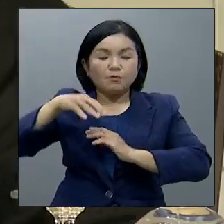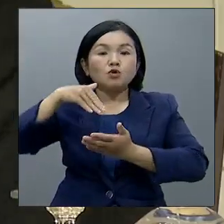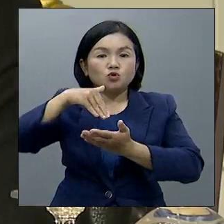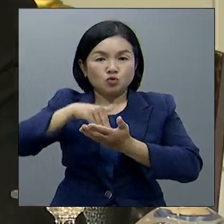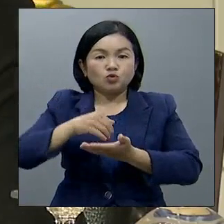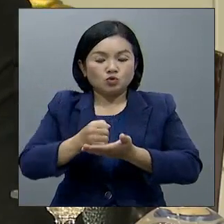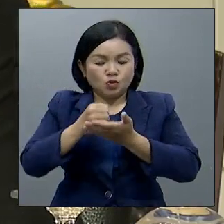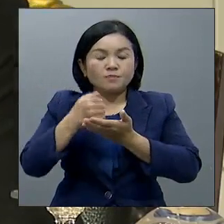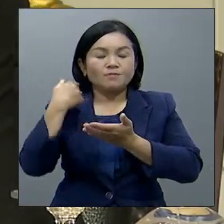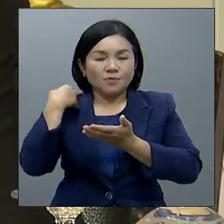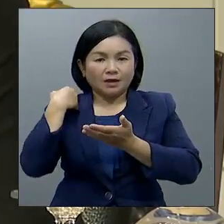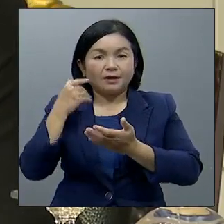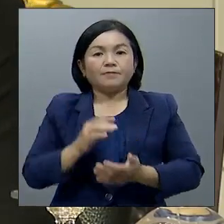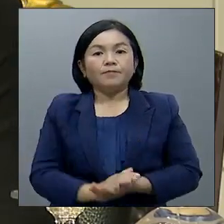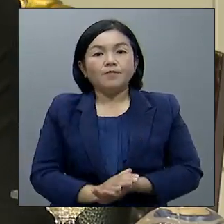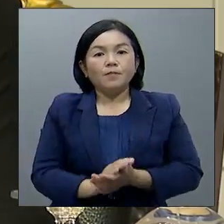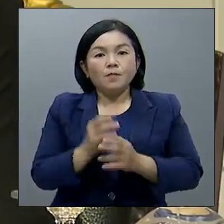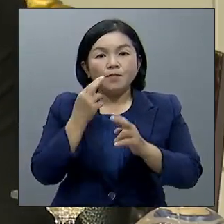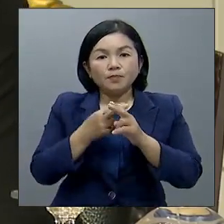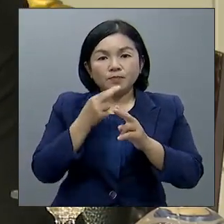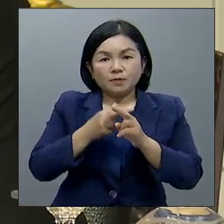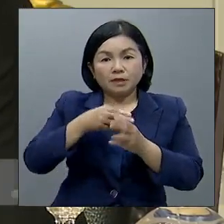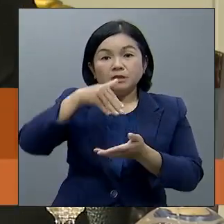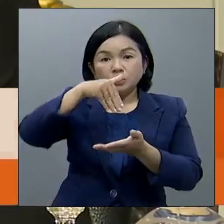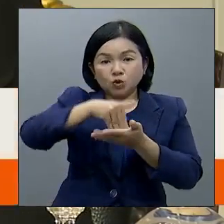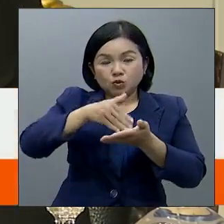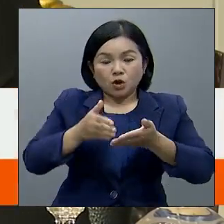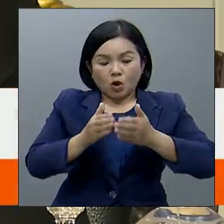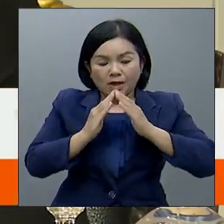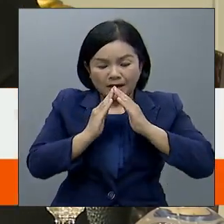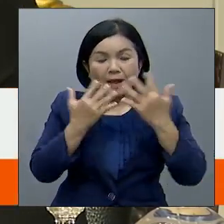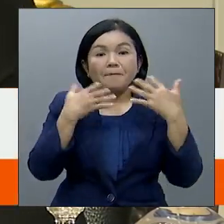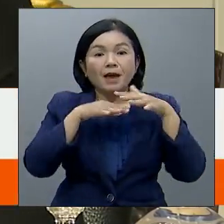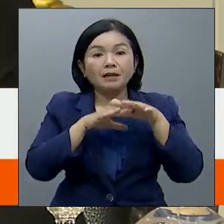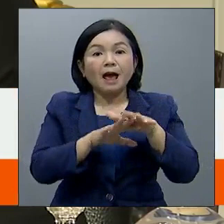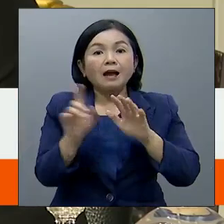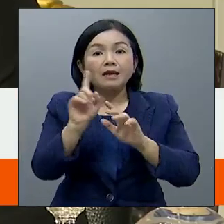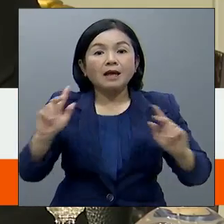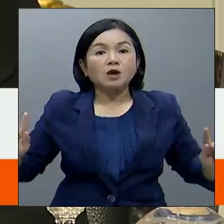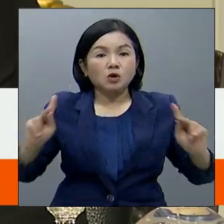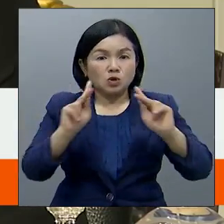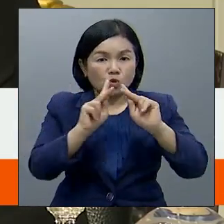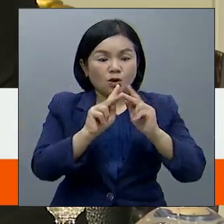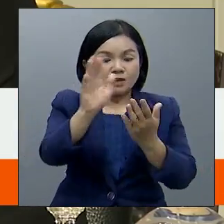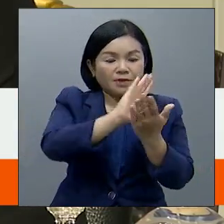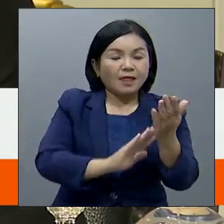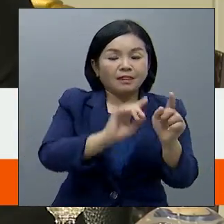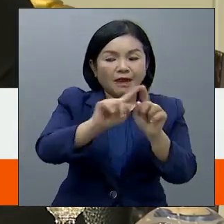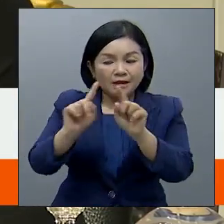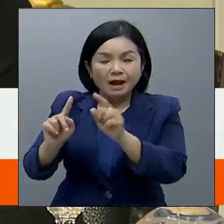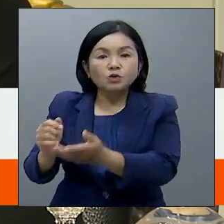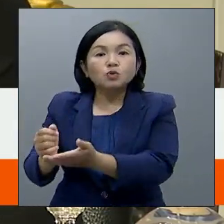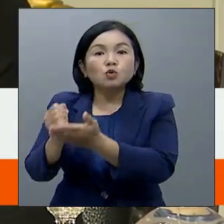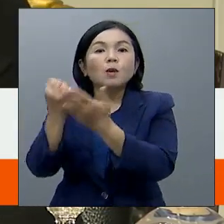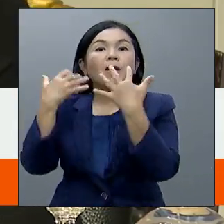ศูนย์นะครับจะใช้ชื่อว่า Situation Command Center นะครับที่จะตั้งอยู่ที่กระทรวงต่างประเทศนี้เพื่อจะคอยสื่อสารกับท